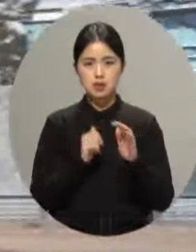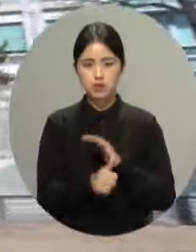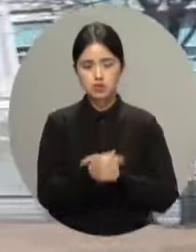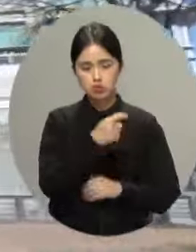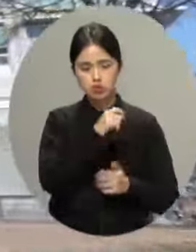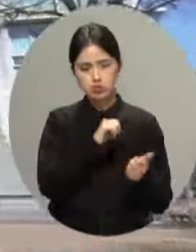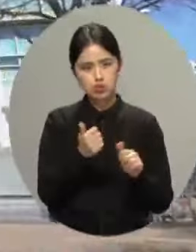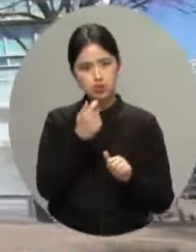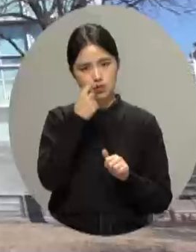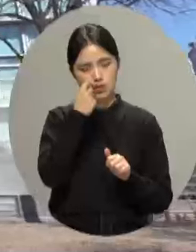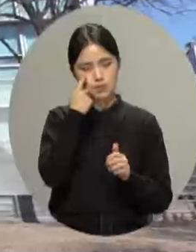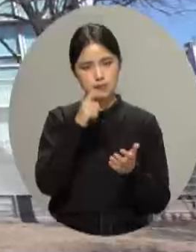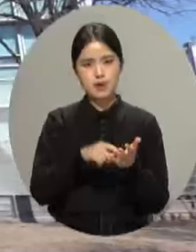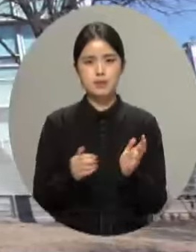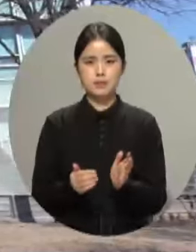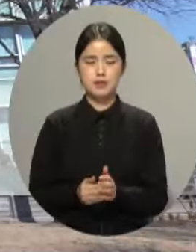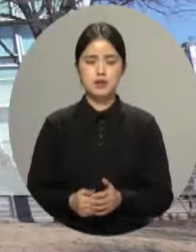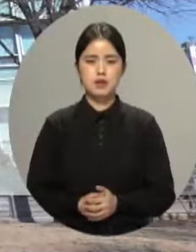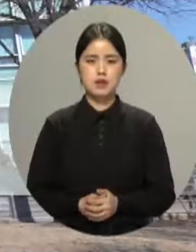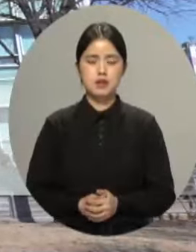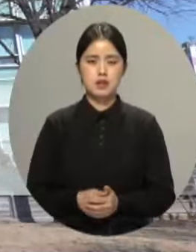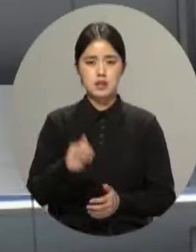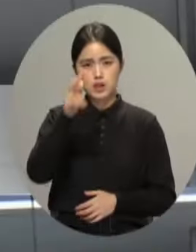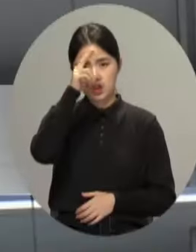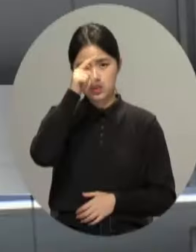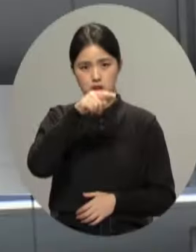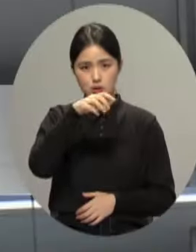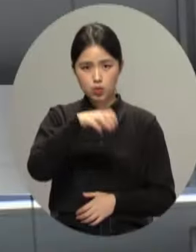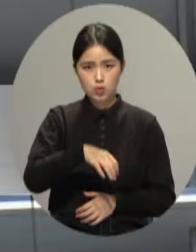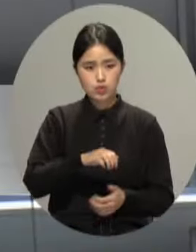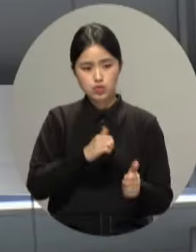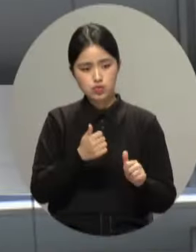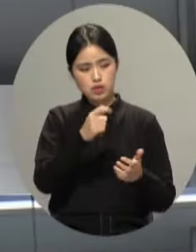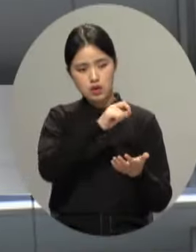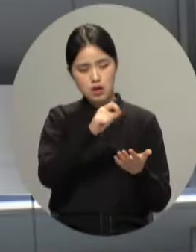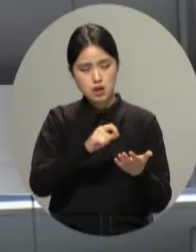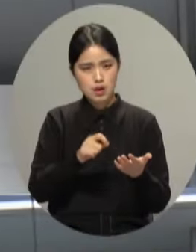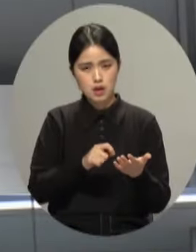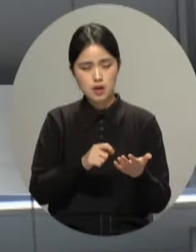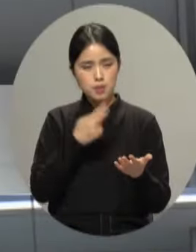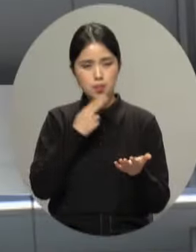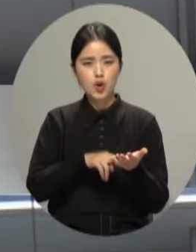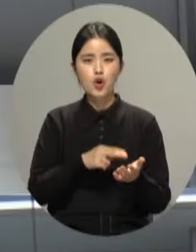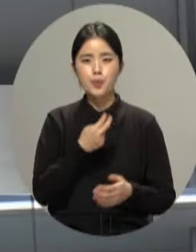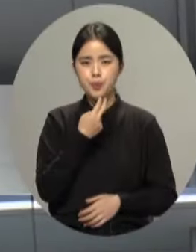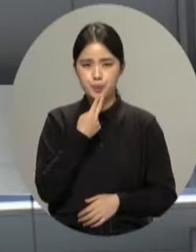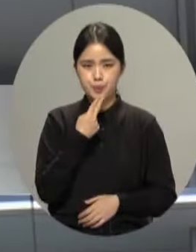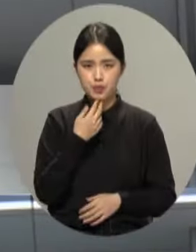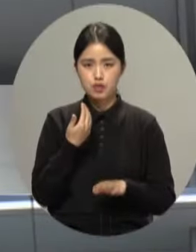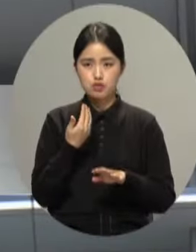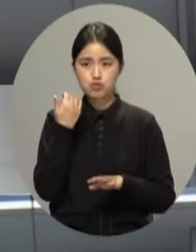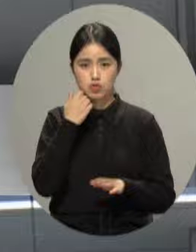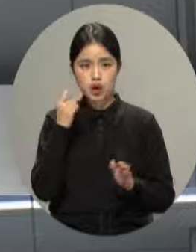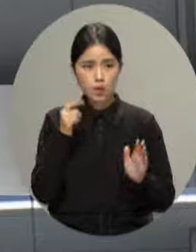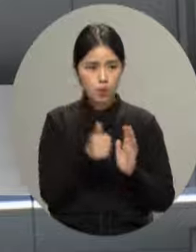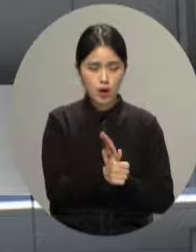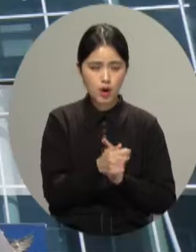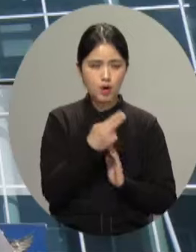것을 발견했다고 밝혔습니다. 경찰은 현장에서 유서는 발견되지 않았으며 외부 침입 흔적이 없어